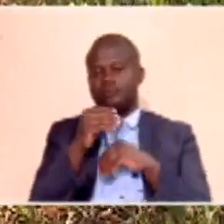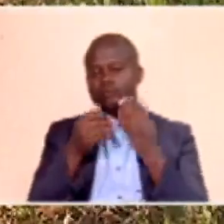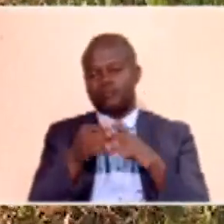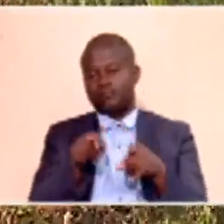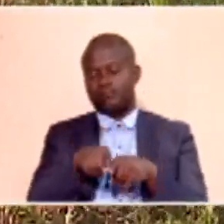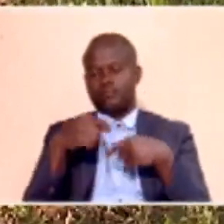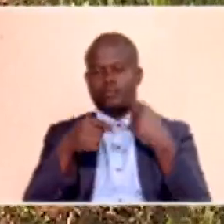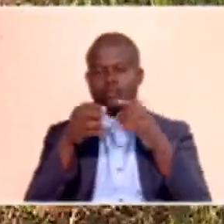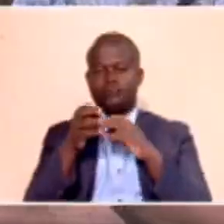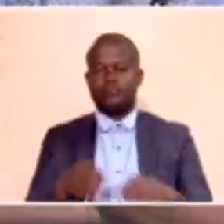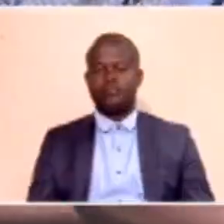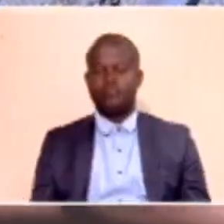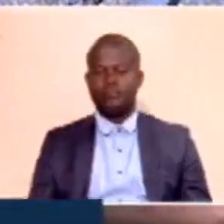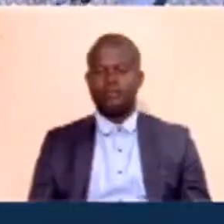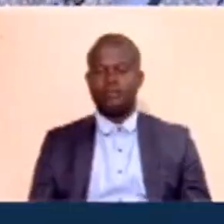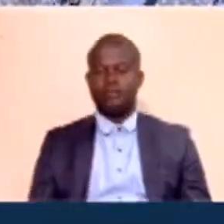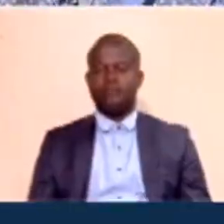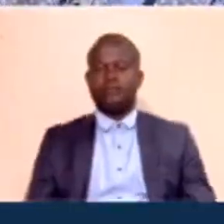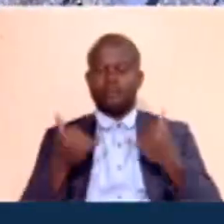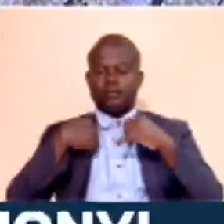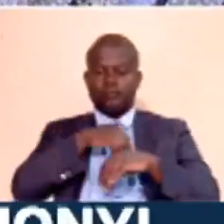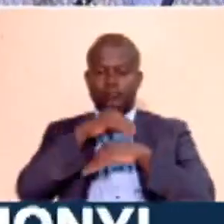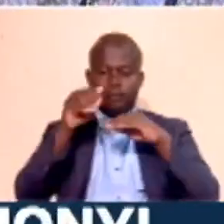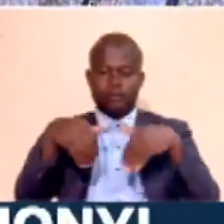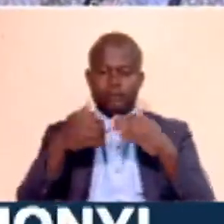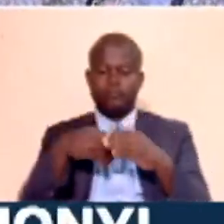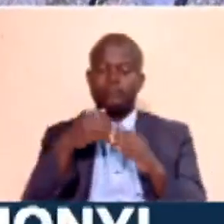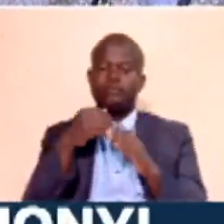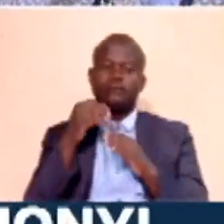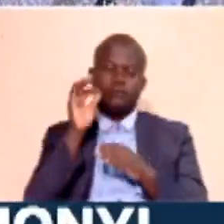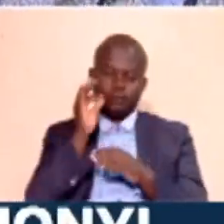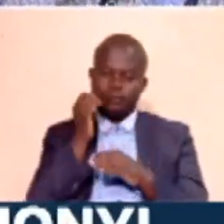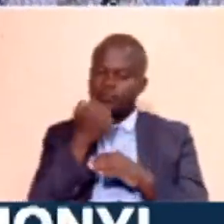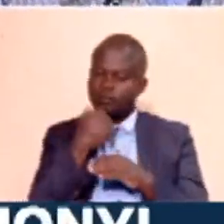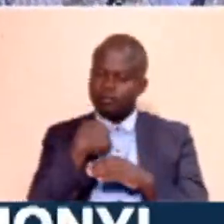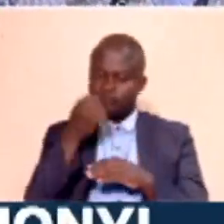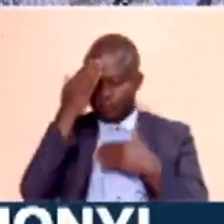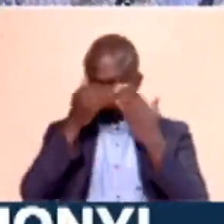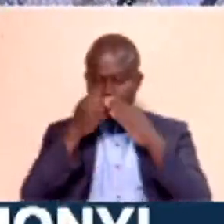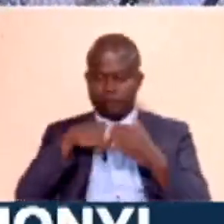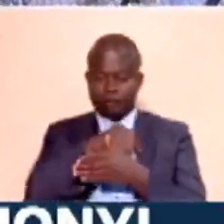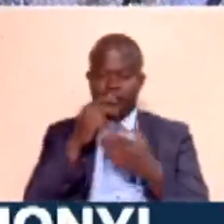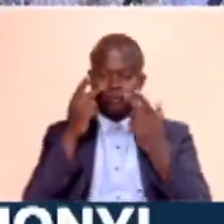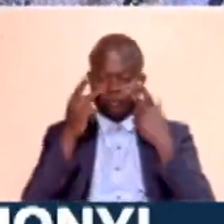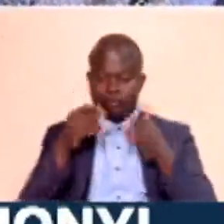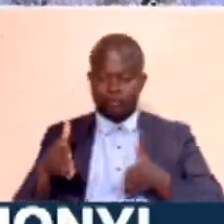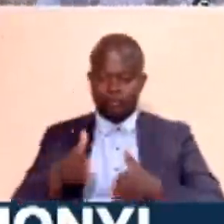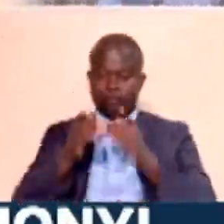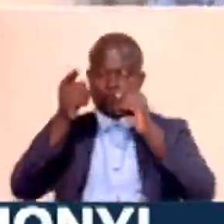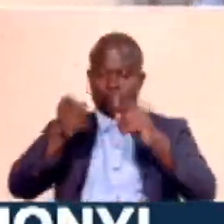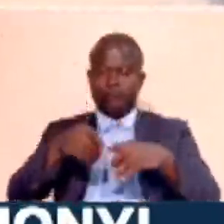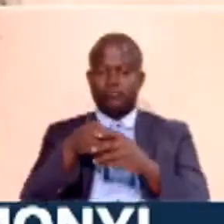nk'uko bakomeza babisobanura. Nk'ubu twabwe turi n'abahinzi b'imbuto y'ibigori kugira ngo tuzabone inzira ibigeza